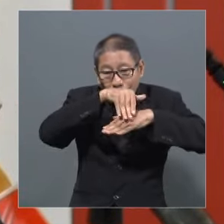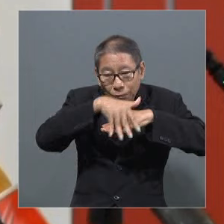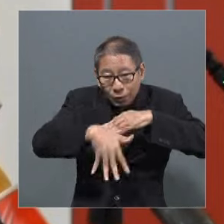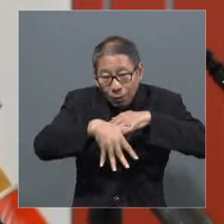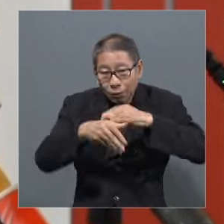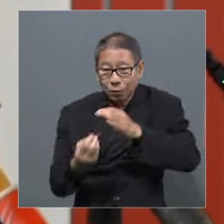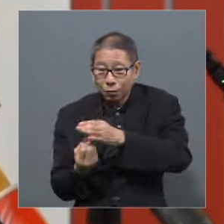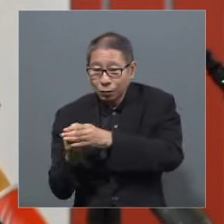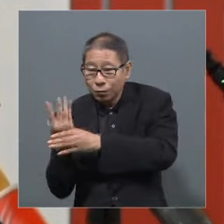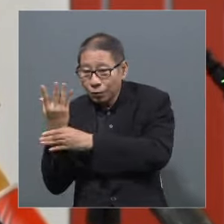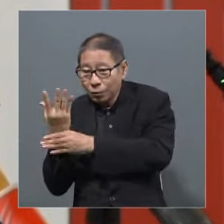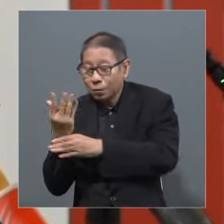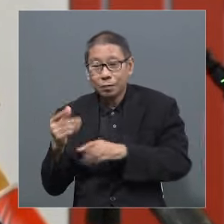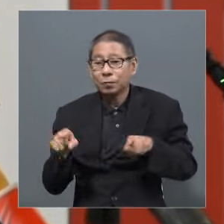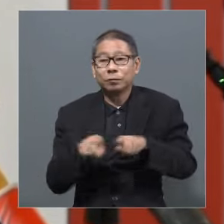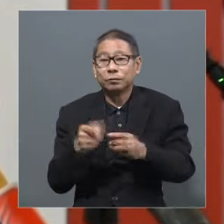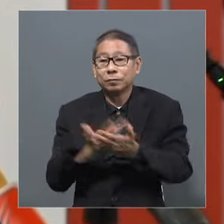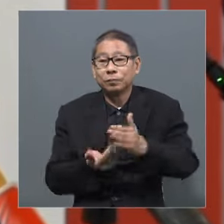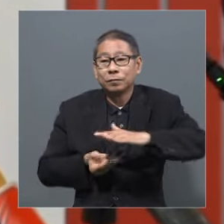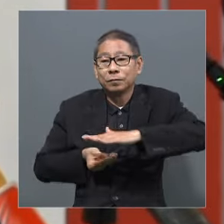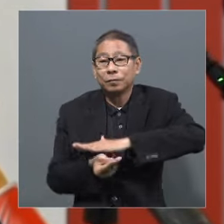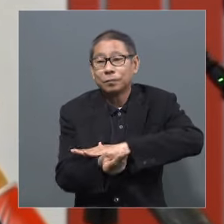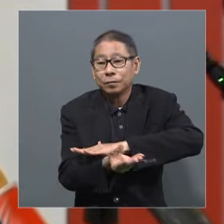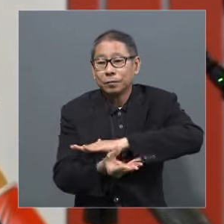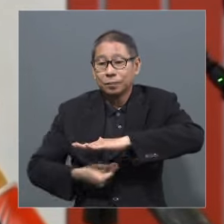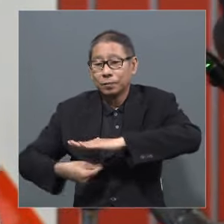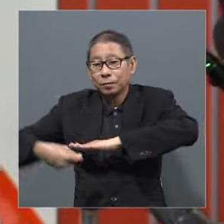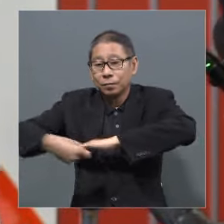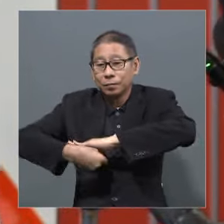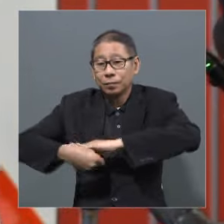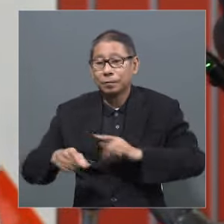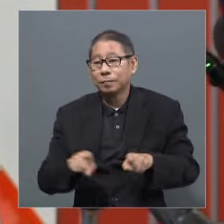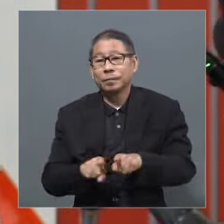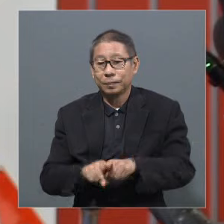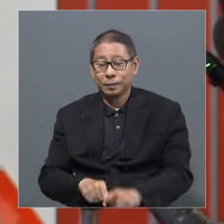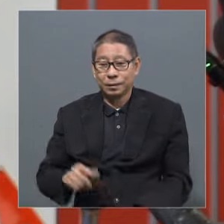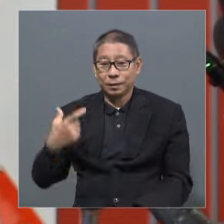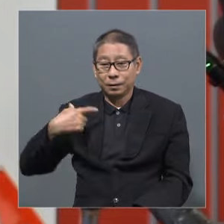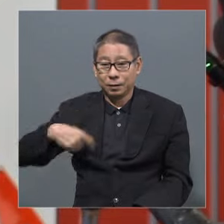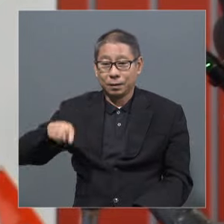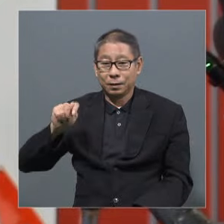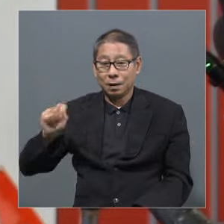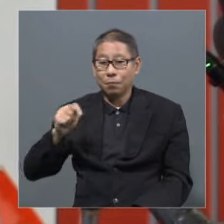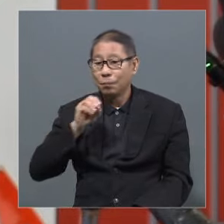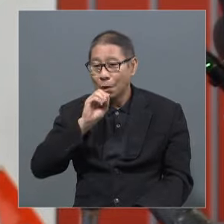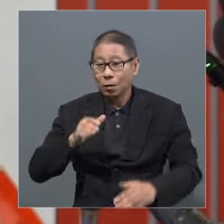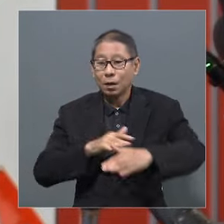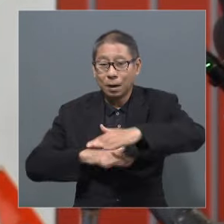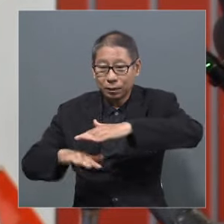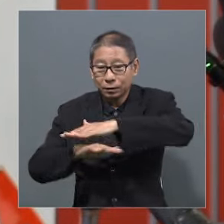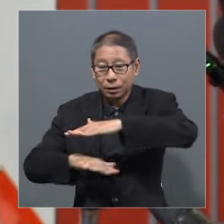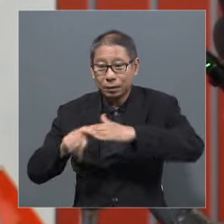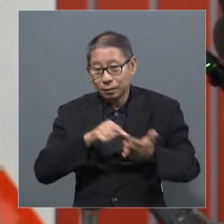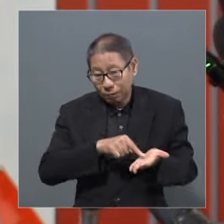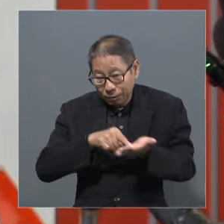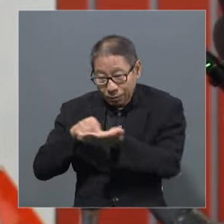พุเนี่ยมันก็คือสวยทั้งนั้นแหละครับนะนายตั้มยืนยันบอกนะคะว่าหลักฐานที่นำมามอบเนี่ยเป็น